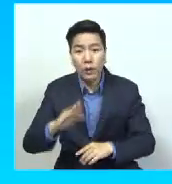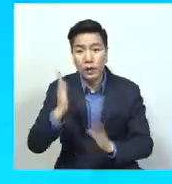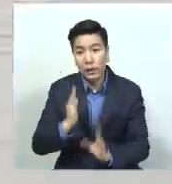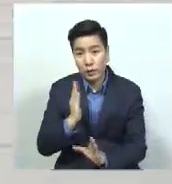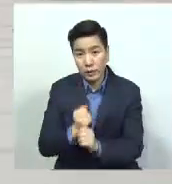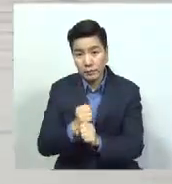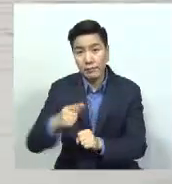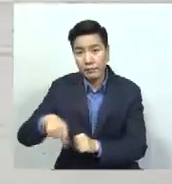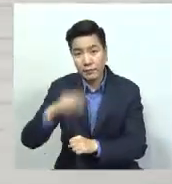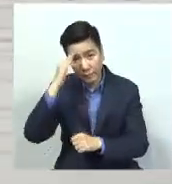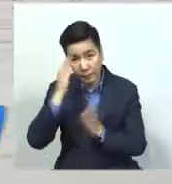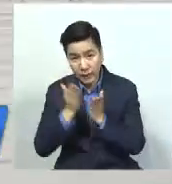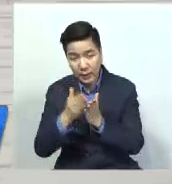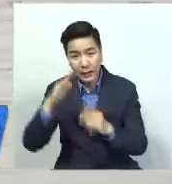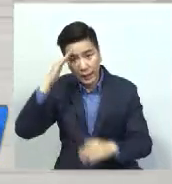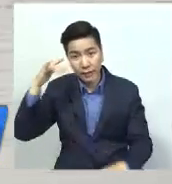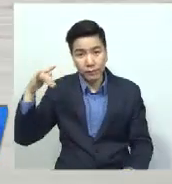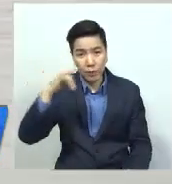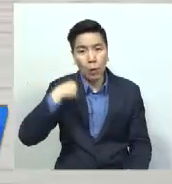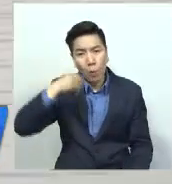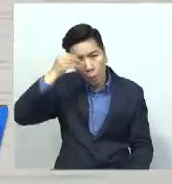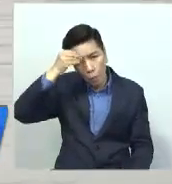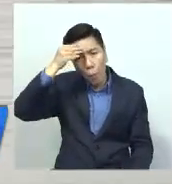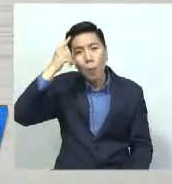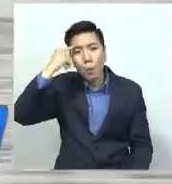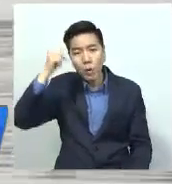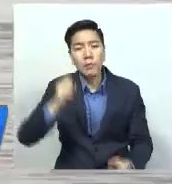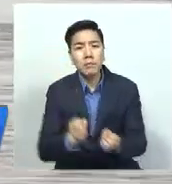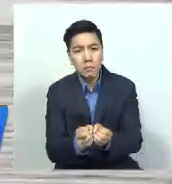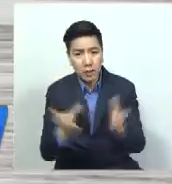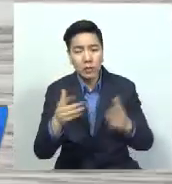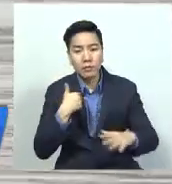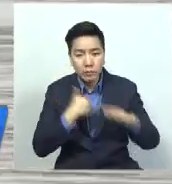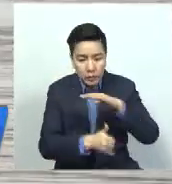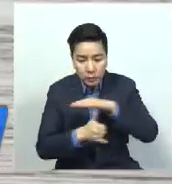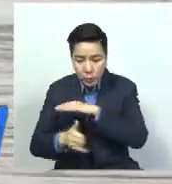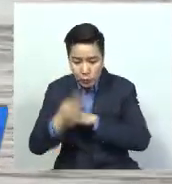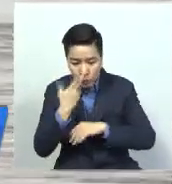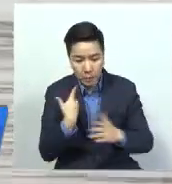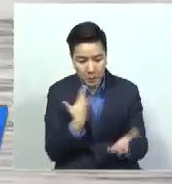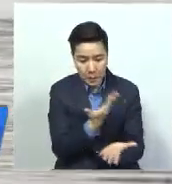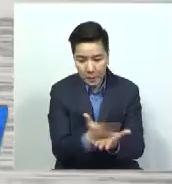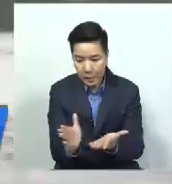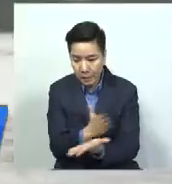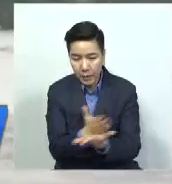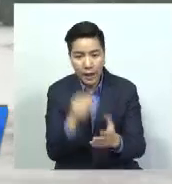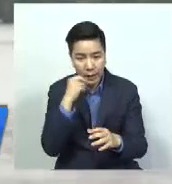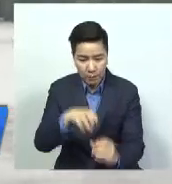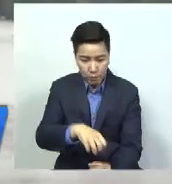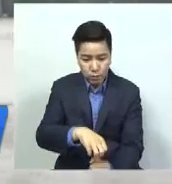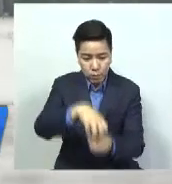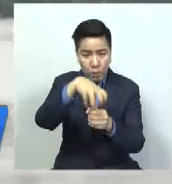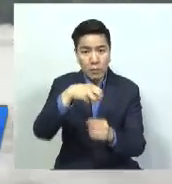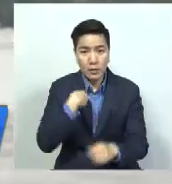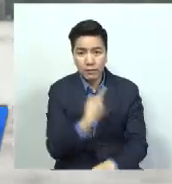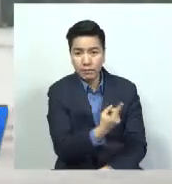จ้าหน้าที่จากทางกองทัพเรือและทหารอากาศที่มีความรู้เรื่องระเบิดลงพื้นที่ไปเนี่ยมีการแบ่งกำหนดจุดลอยทุ่นขึ้นมา